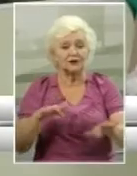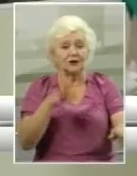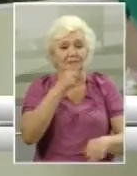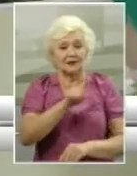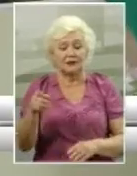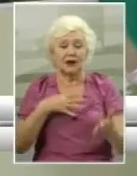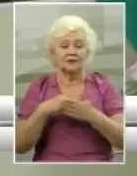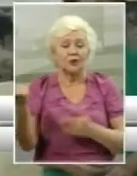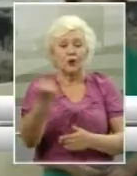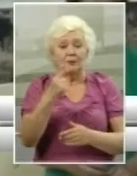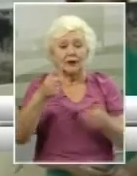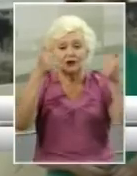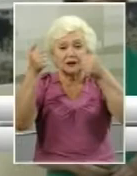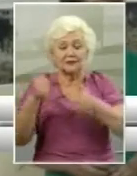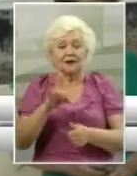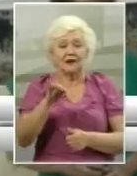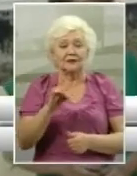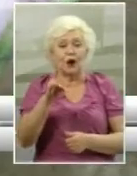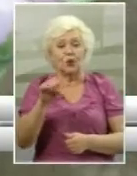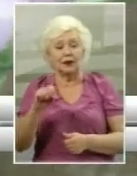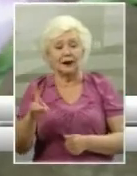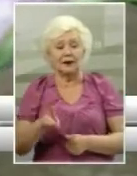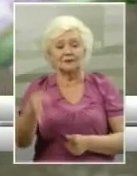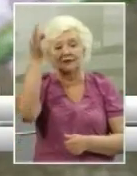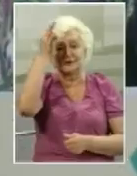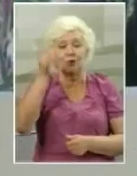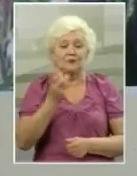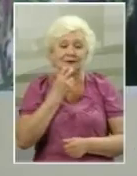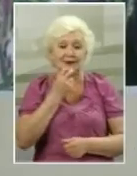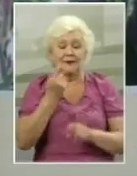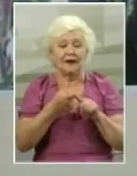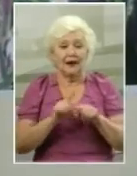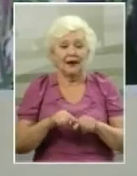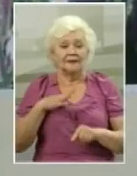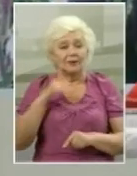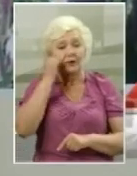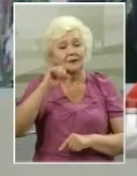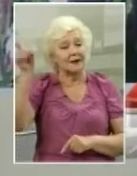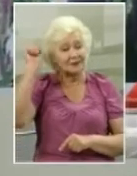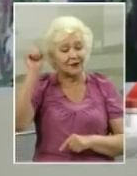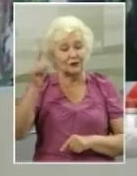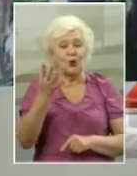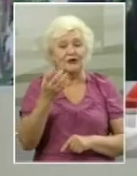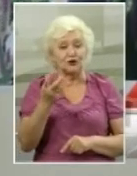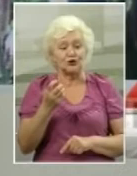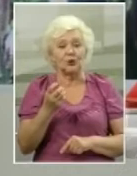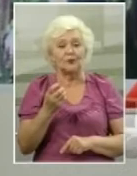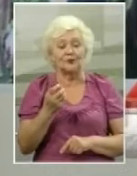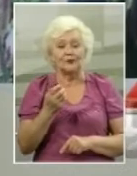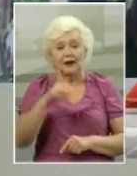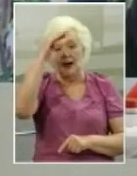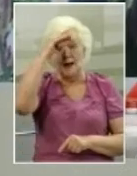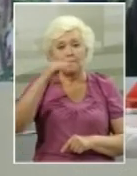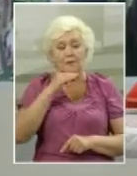Про свій перший знімок Наталія Нагулян згадує, посміхаючись. Це було дуже давно, ще